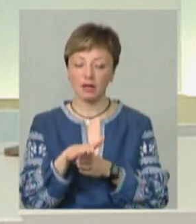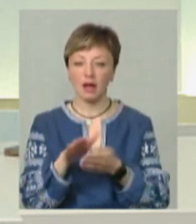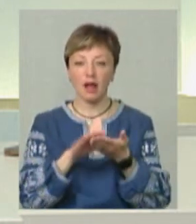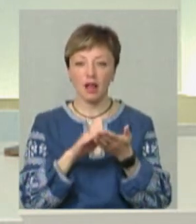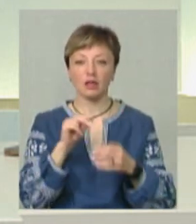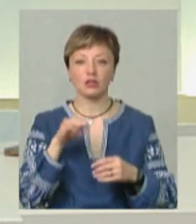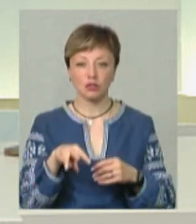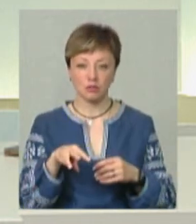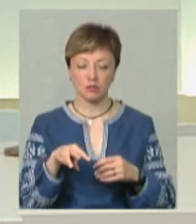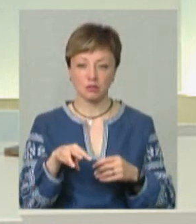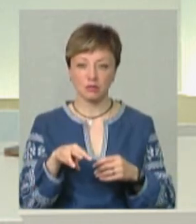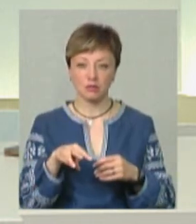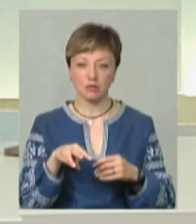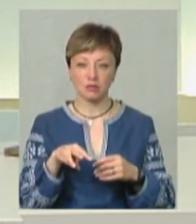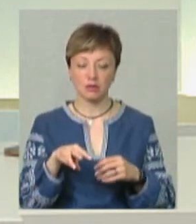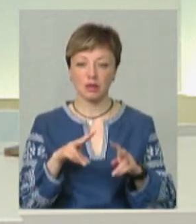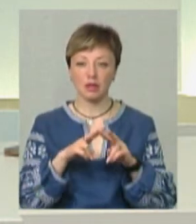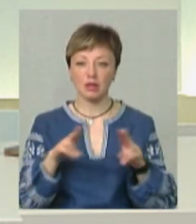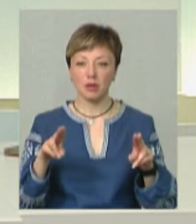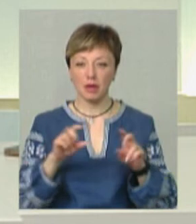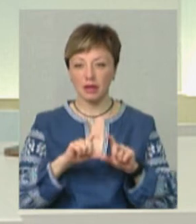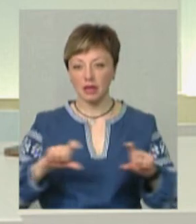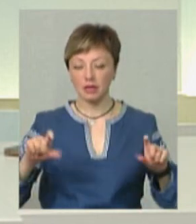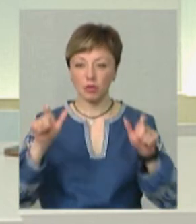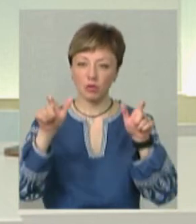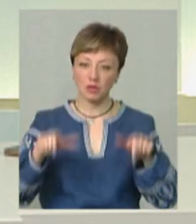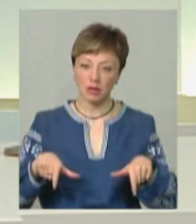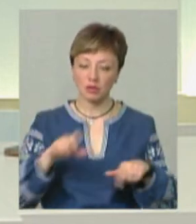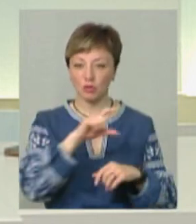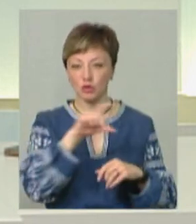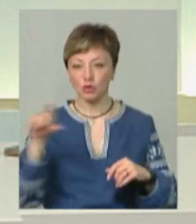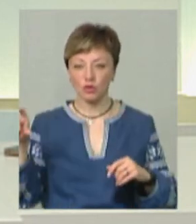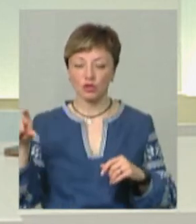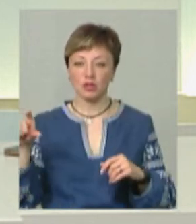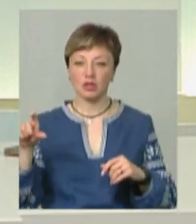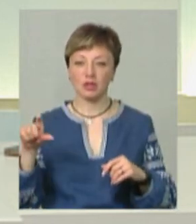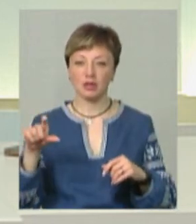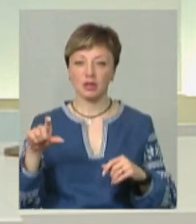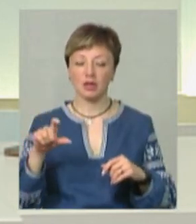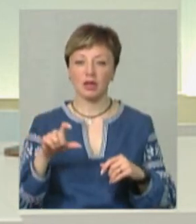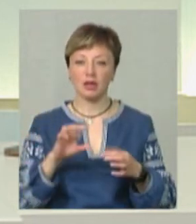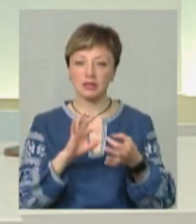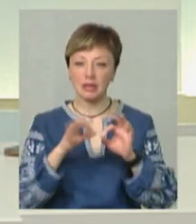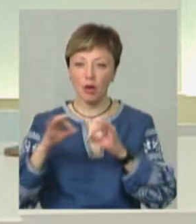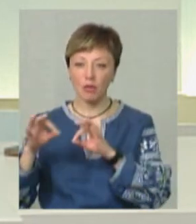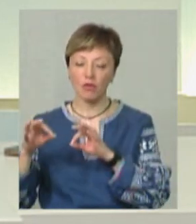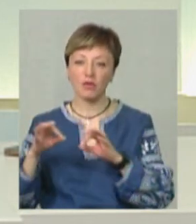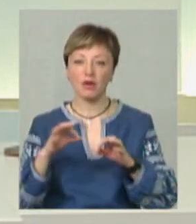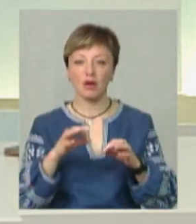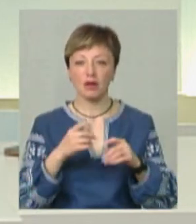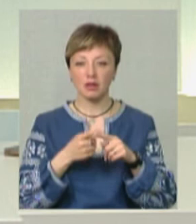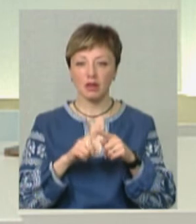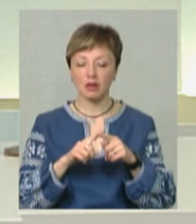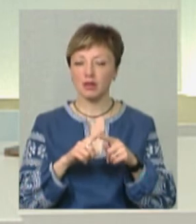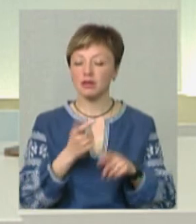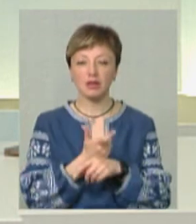ніж та сама низь, поперечна, повздовжня, замкова низь та ті самі